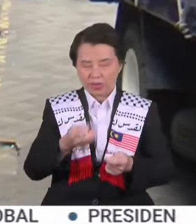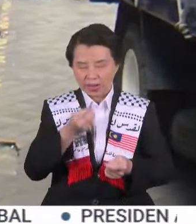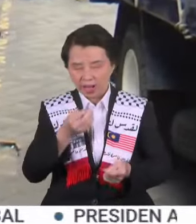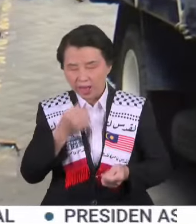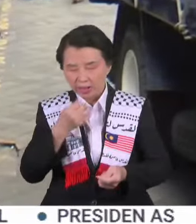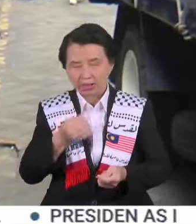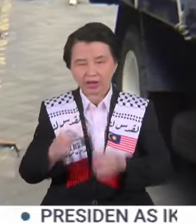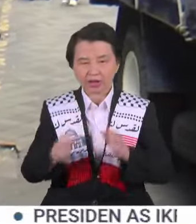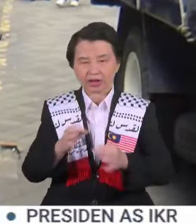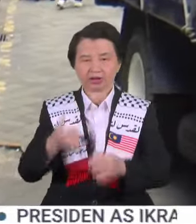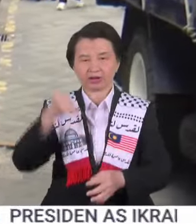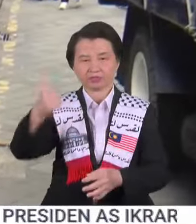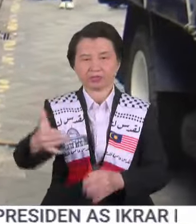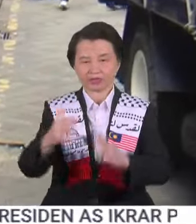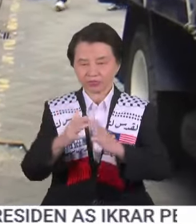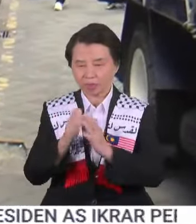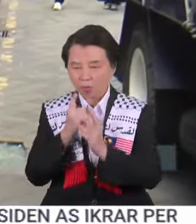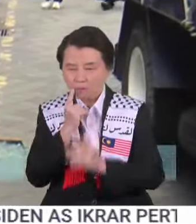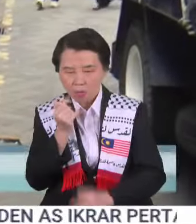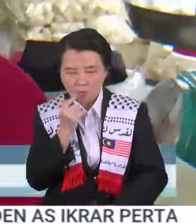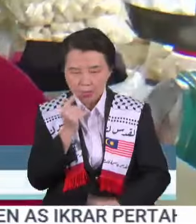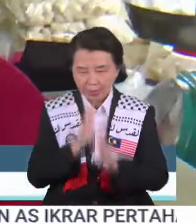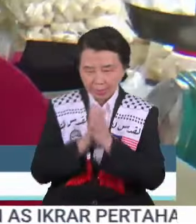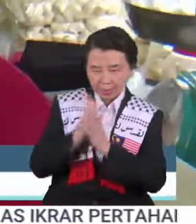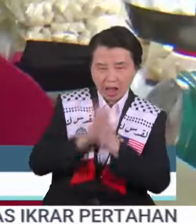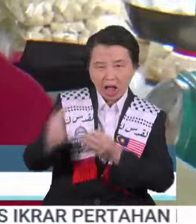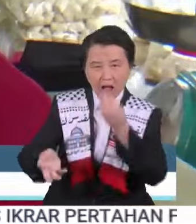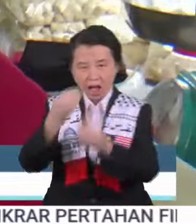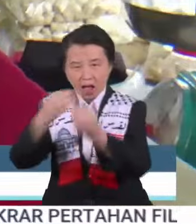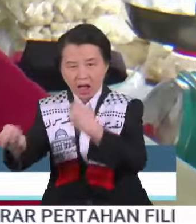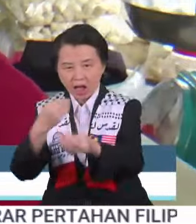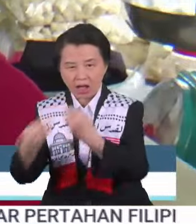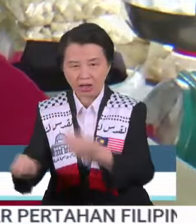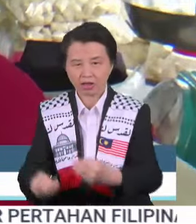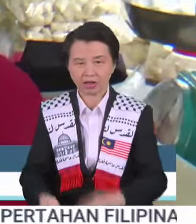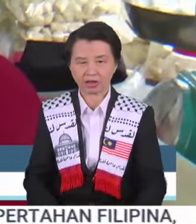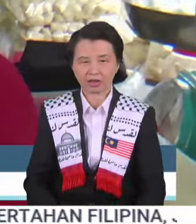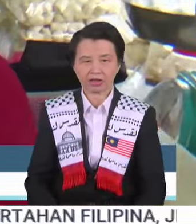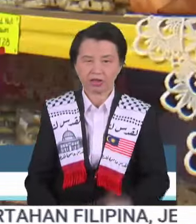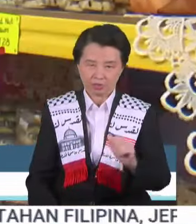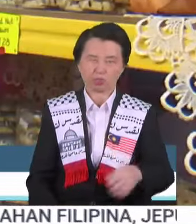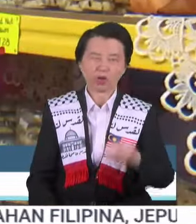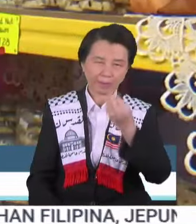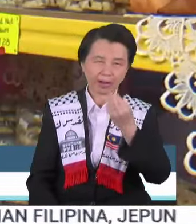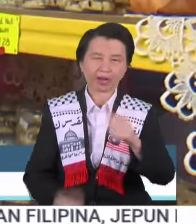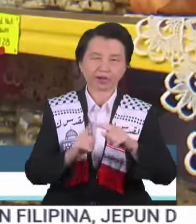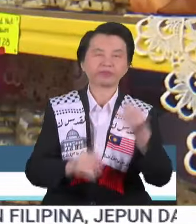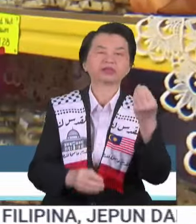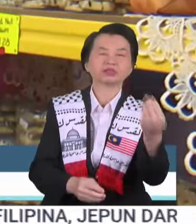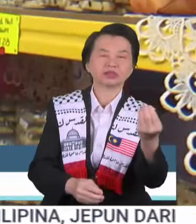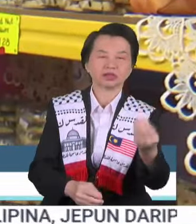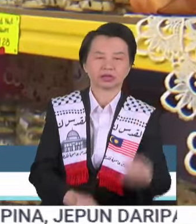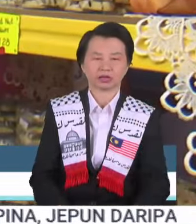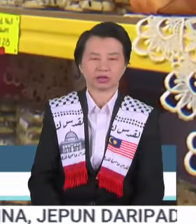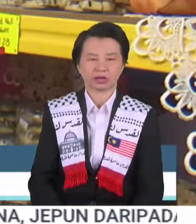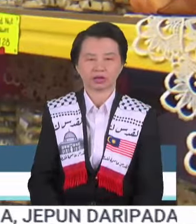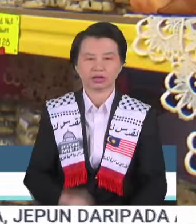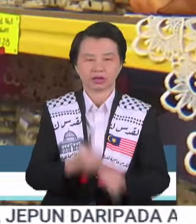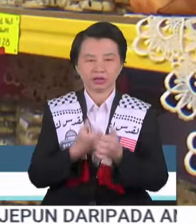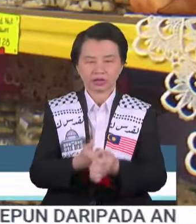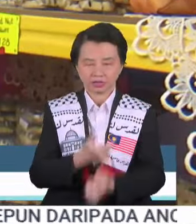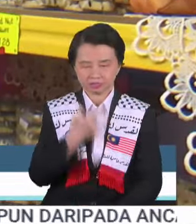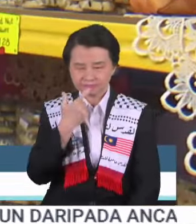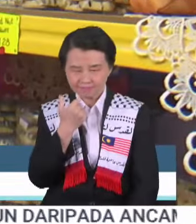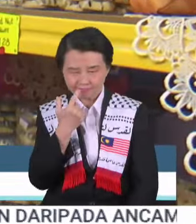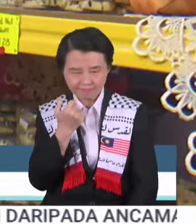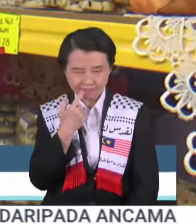kita datang rumah orang tengok makanan semua berselera kan. Boleh makan cuma dalam kuantiti yang sedikit lah. Kalau tidak boleh, kita nak ikut selera apa,